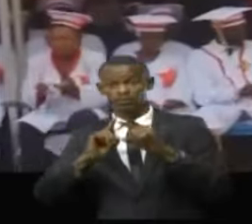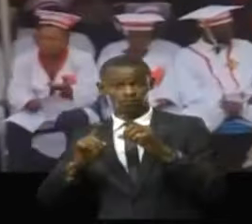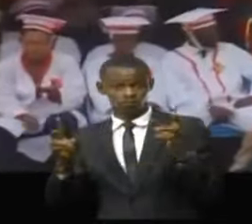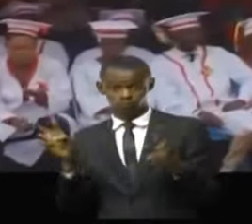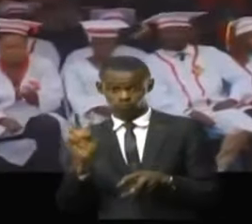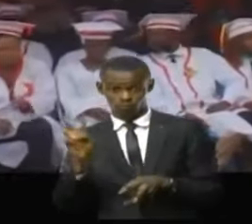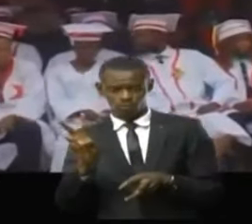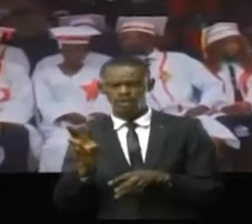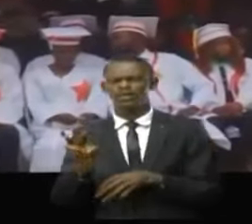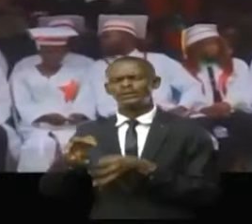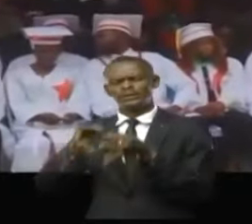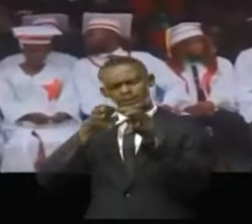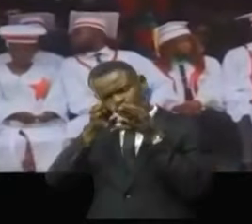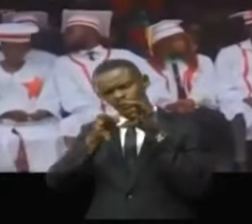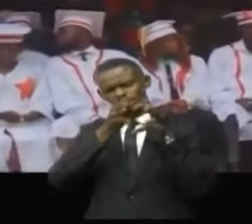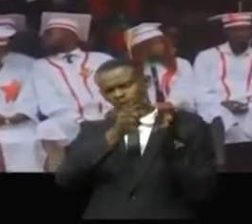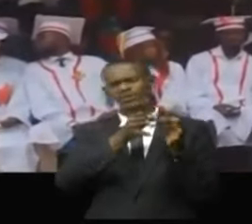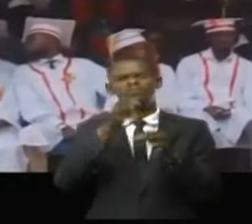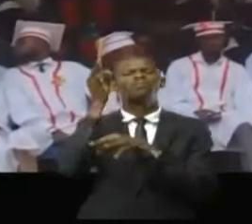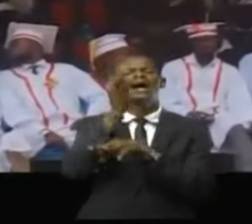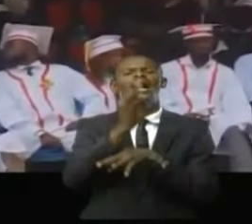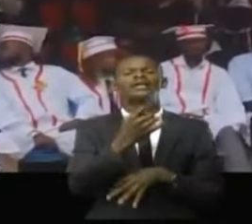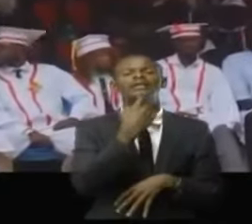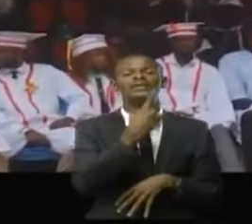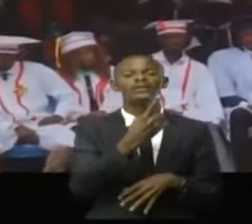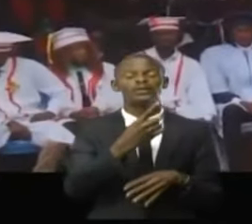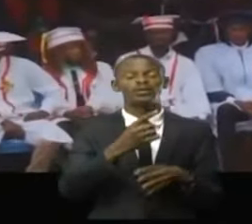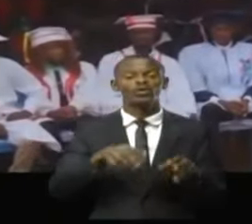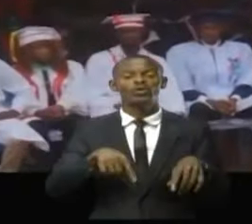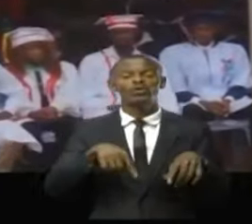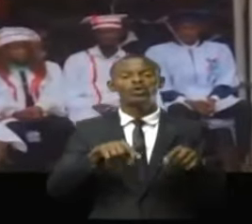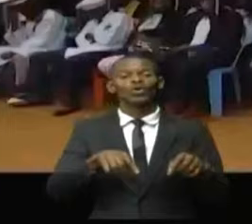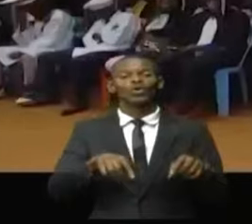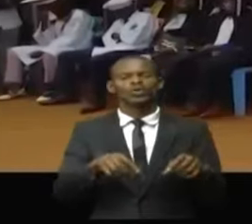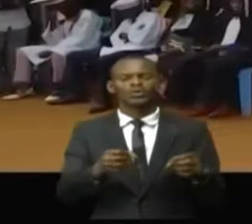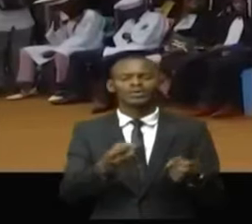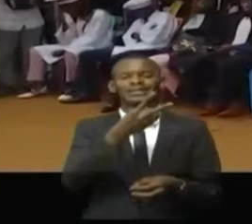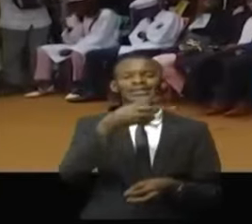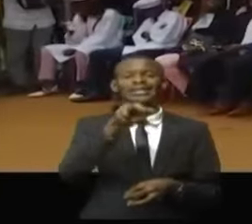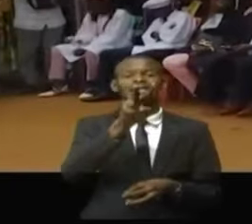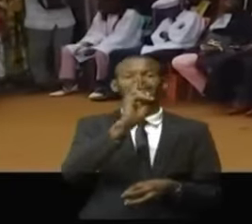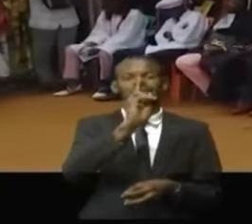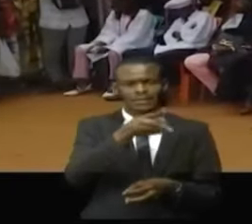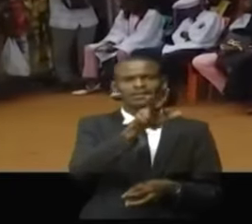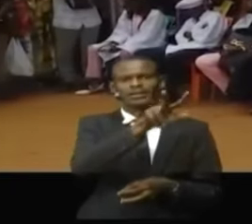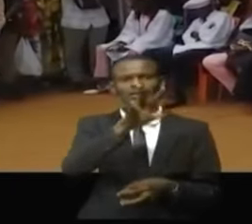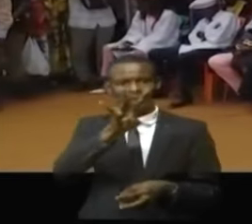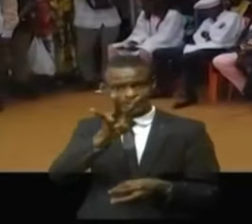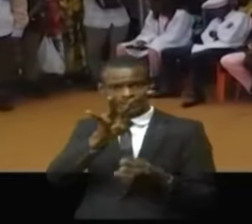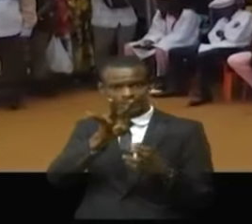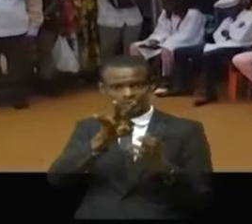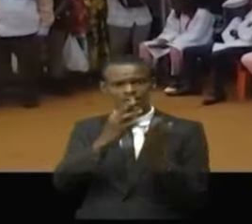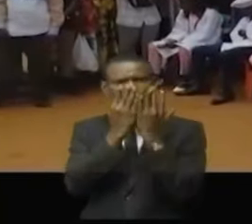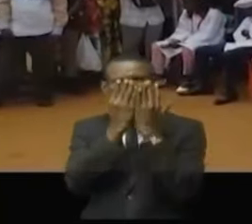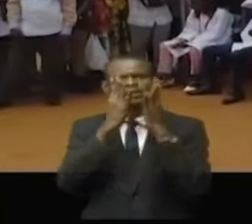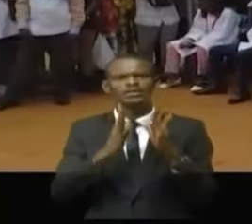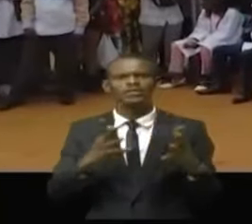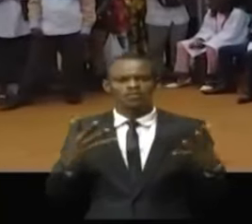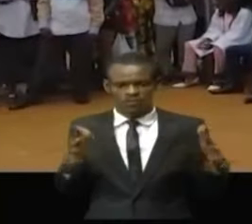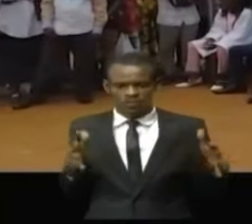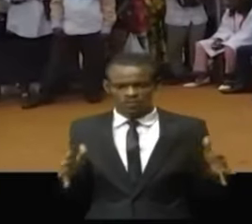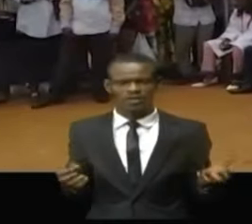que 237 finalistes sont lancés sur le marché pour l'année académique 2021-2022 et 22 finalistes pour l'année